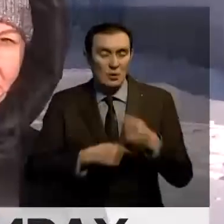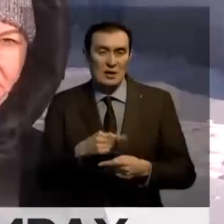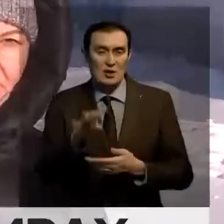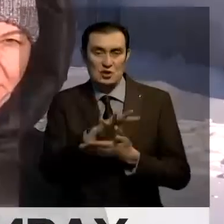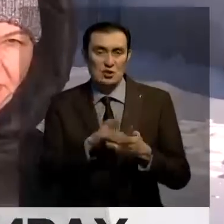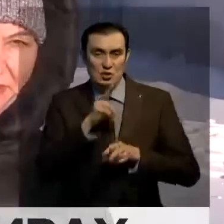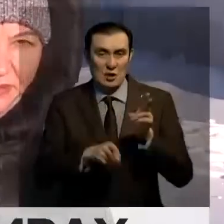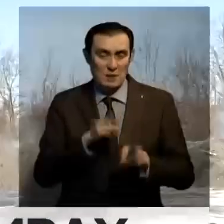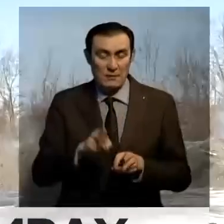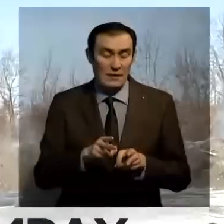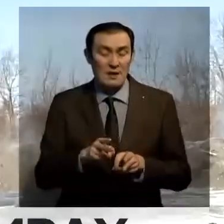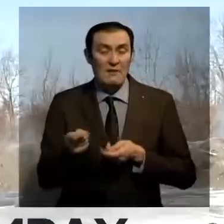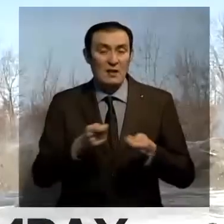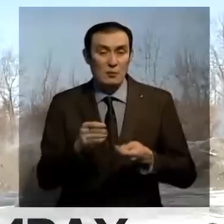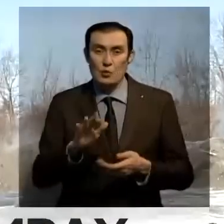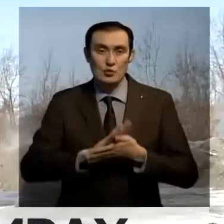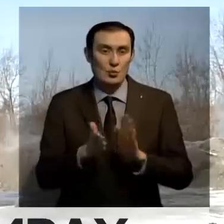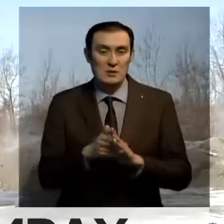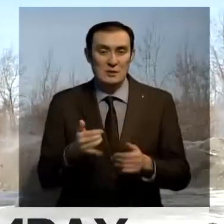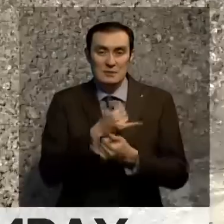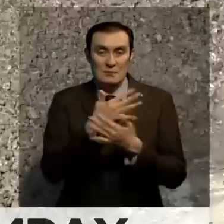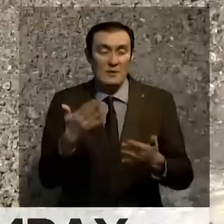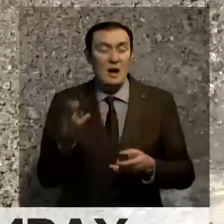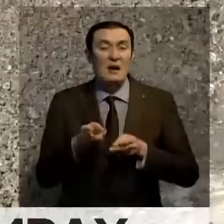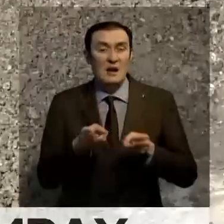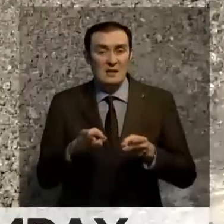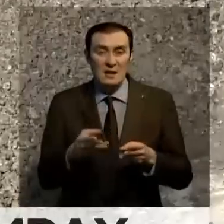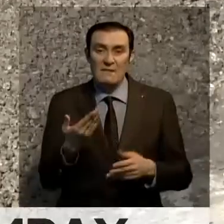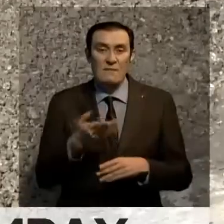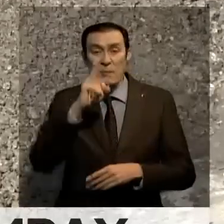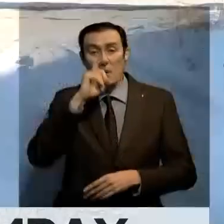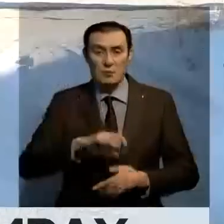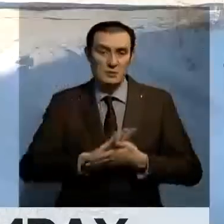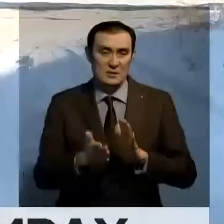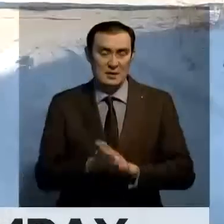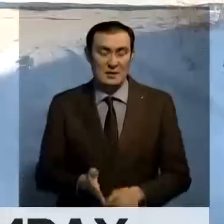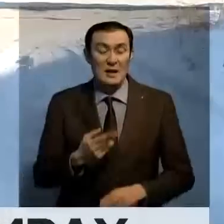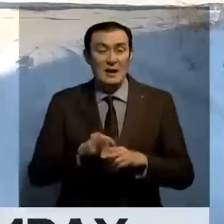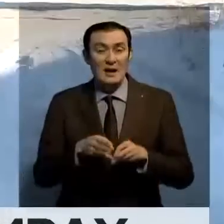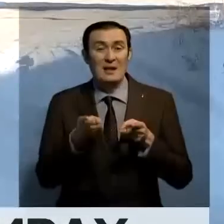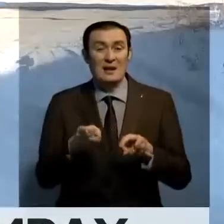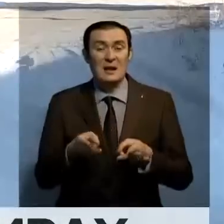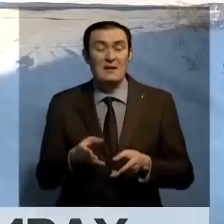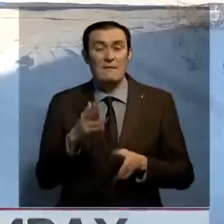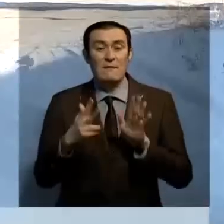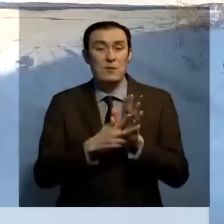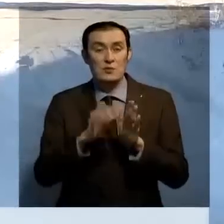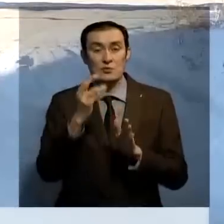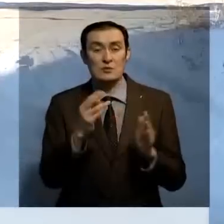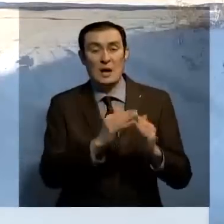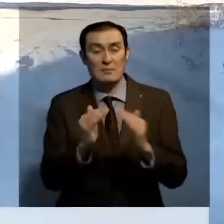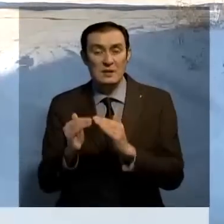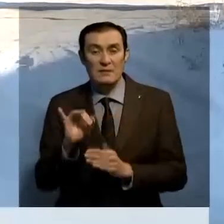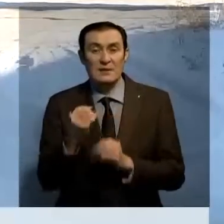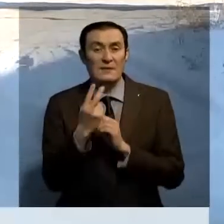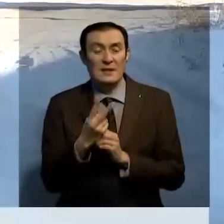акимат и отдел ЖКХ, но ситуация не меняется. Котельные в плачевном состоянии. Эта котельная отапливает 8 социальных объектов